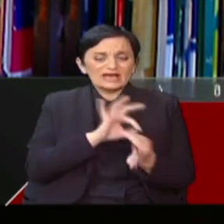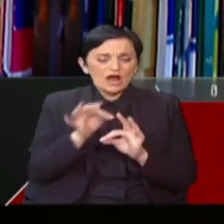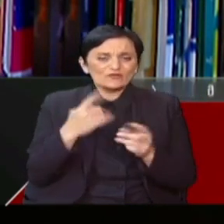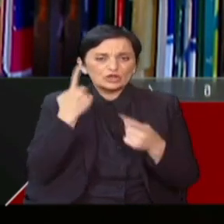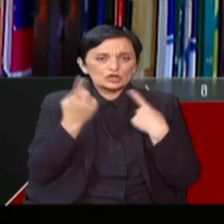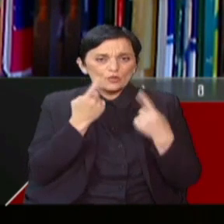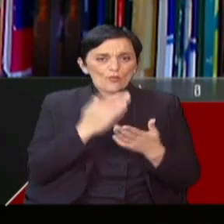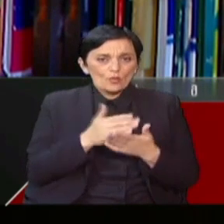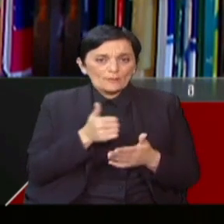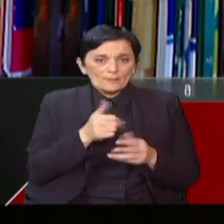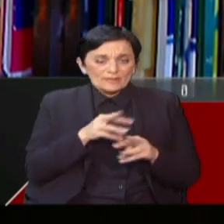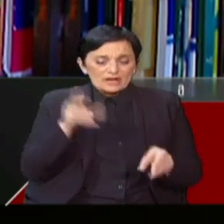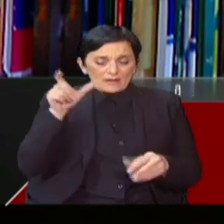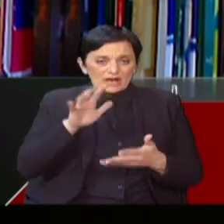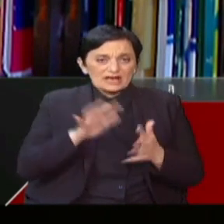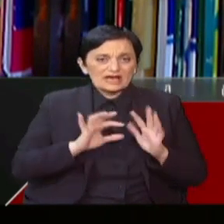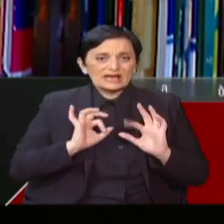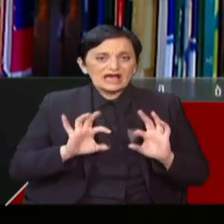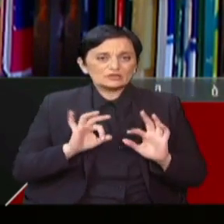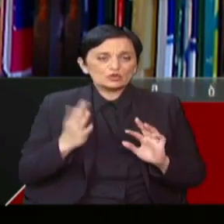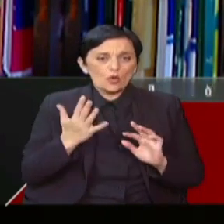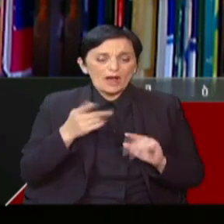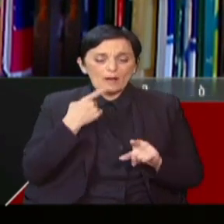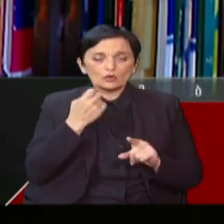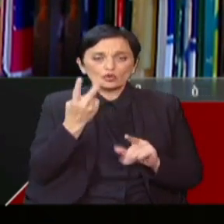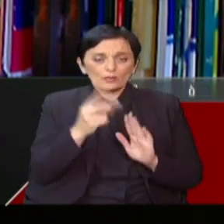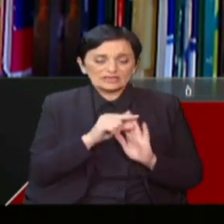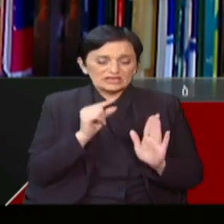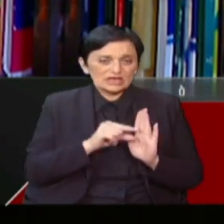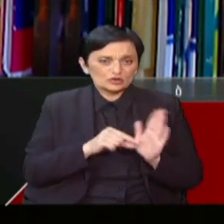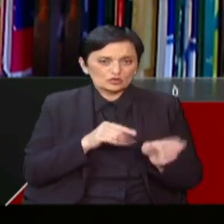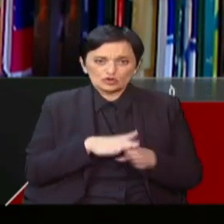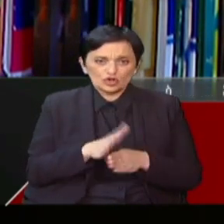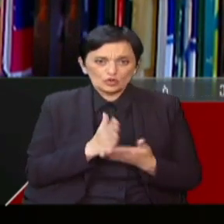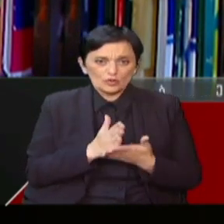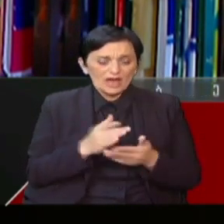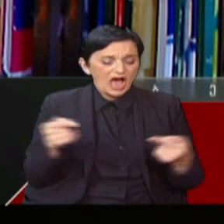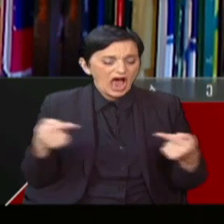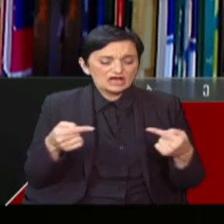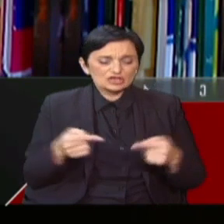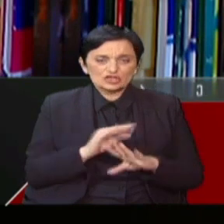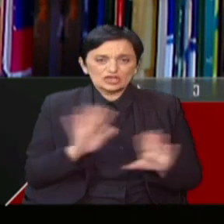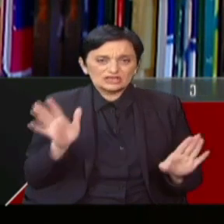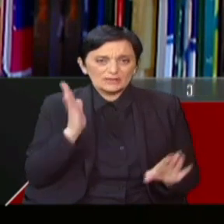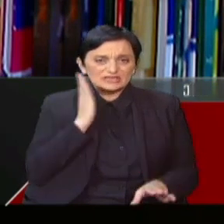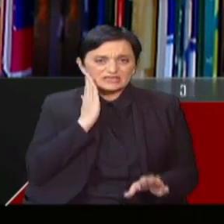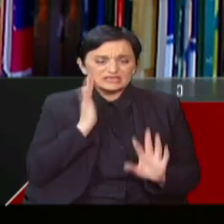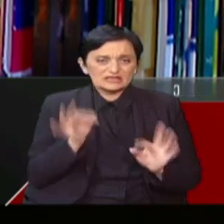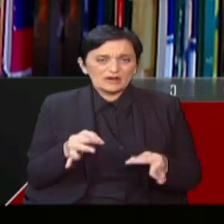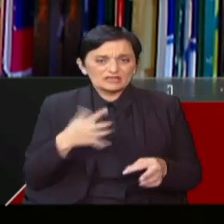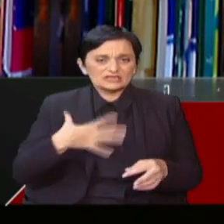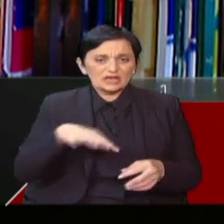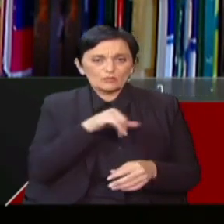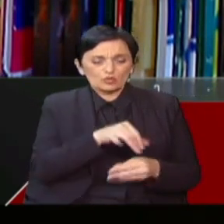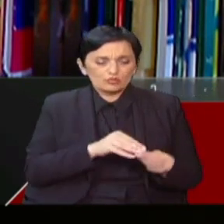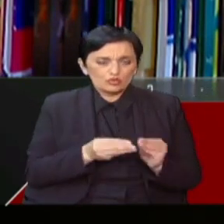რომ პრემიერის განცხადება მინიმუმ, რომელიც ამბობს, რომ 12 რეკომენდაცია შესრულებულია, არ შეესაბამება სიმართლეს, საქართველოს